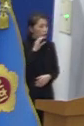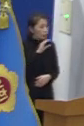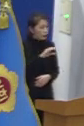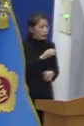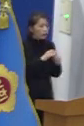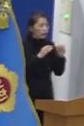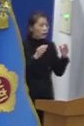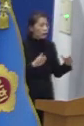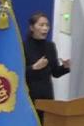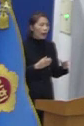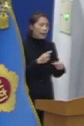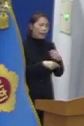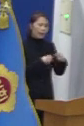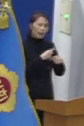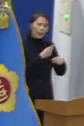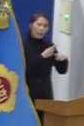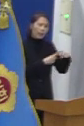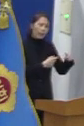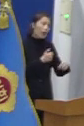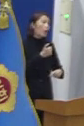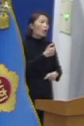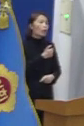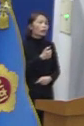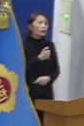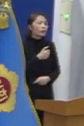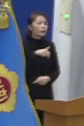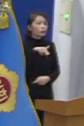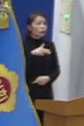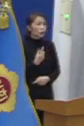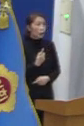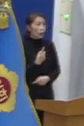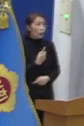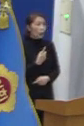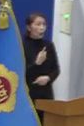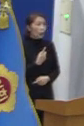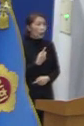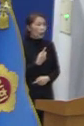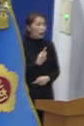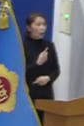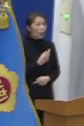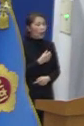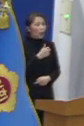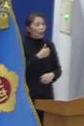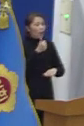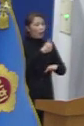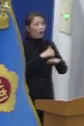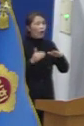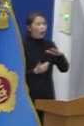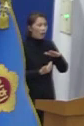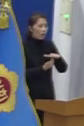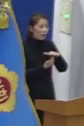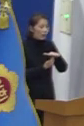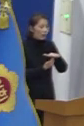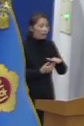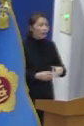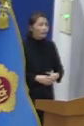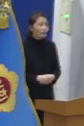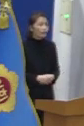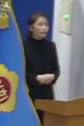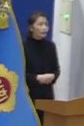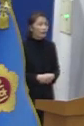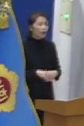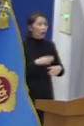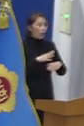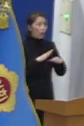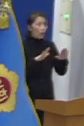반 만에 약 50조 원의 국내외 투자가 경기도에 이루어졌습니다. 민선 8기 3년 차인